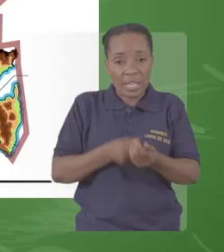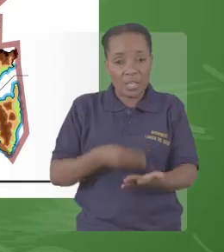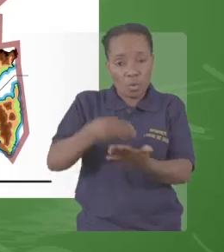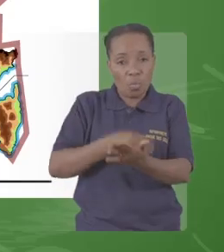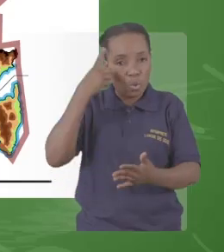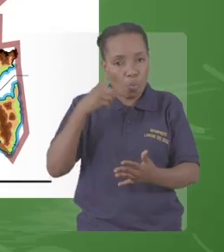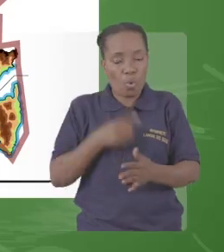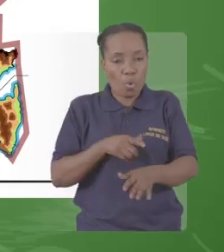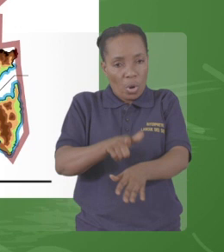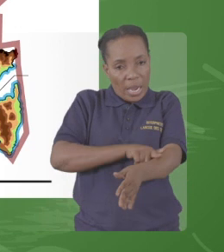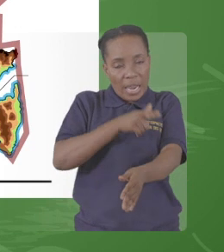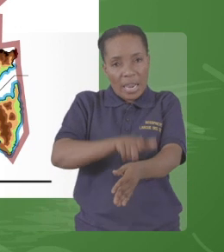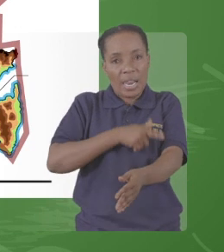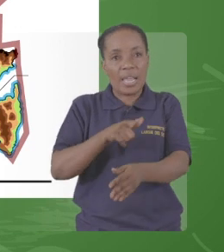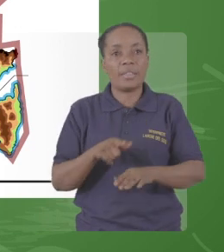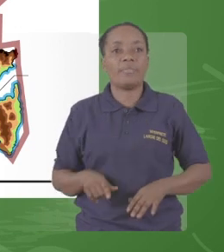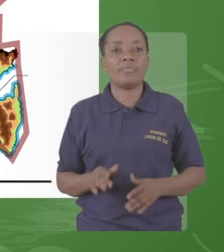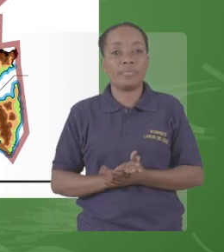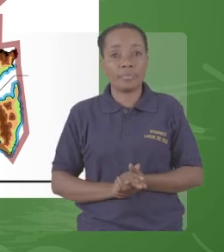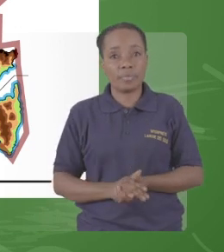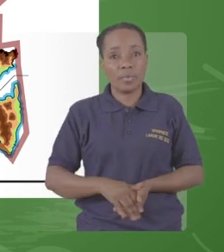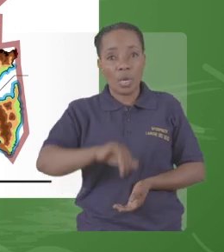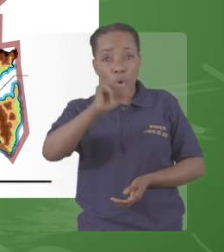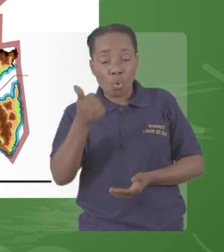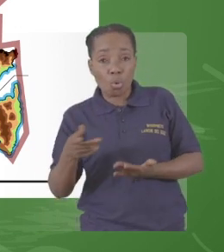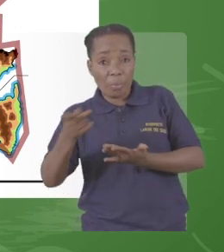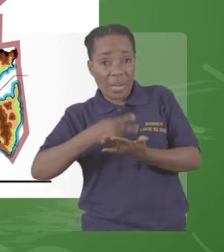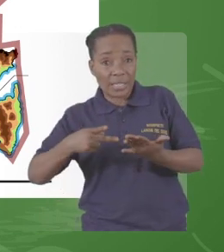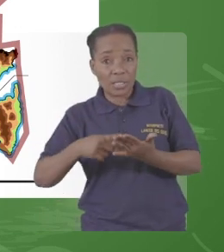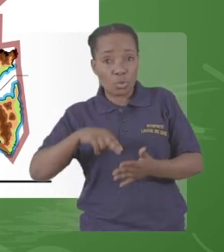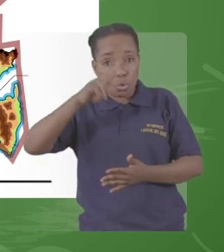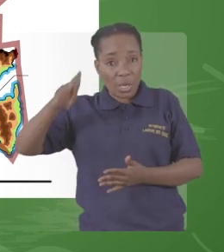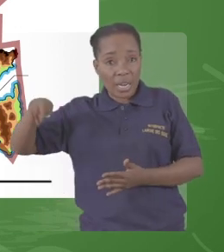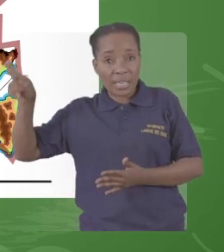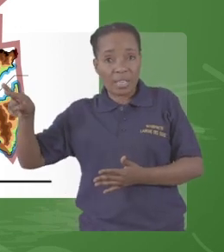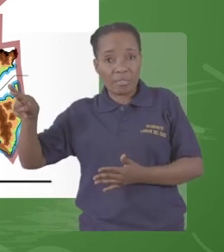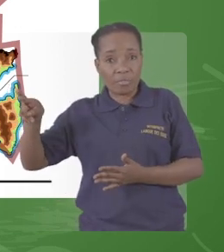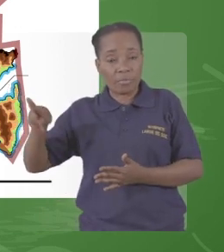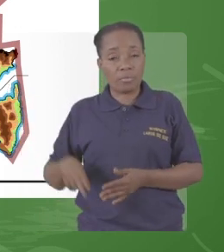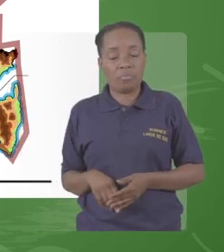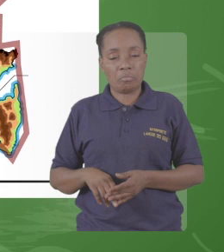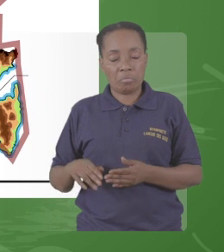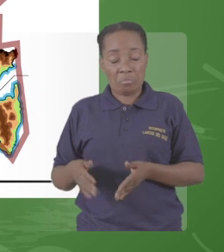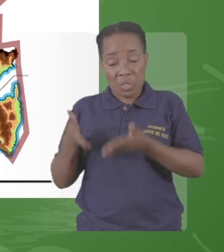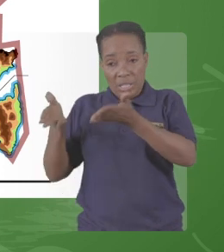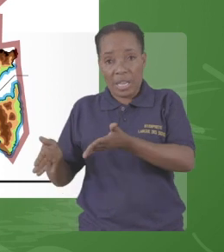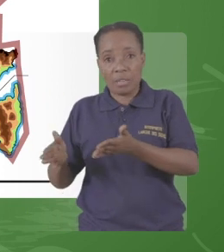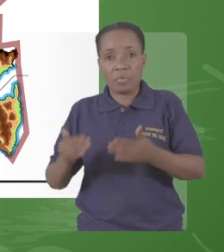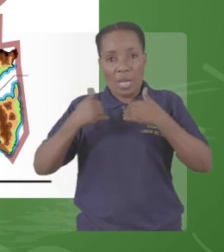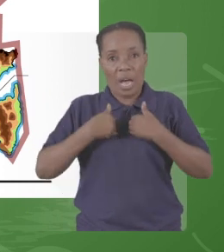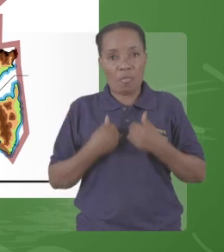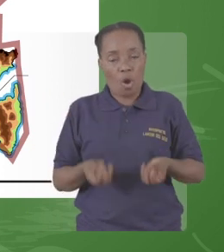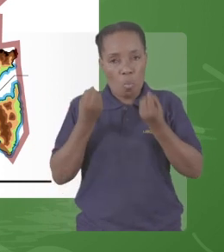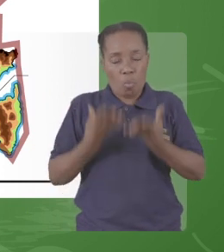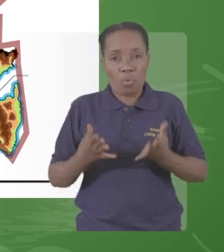L'autre partie du relief est représentée par d'immenses plaines, parmi lesquelles il faut